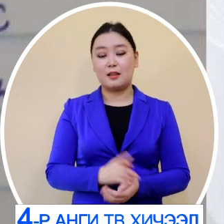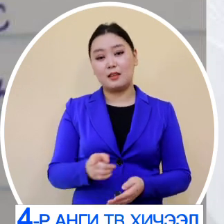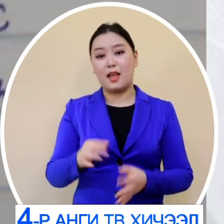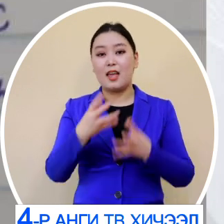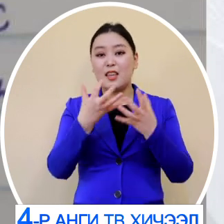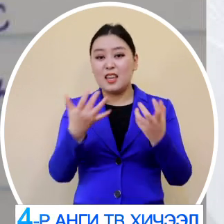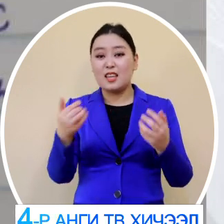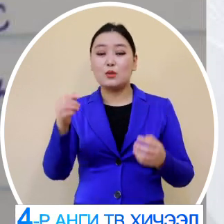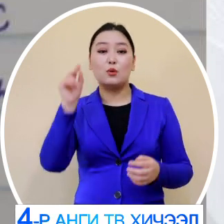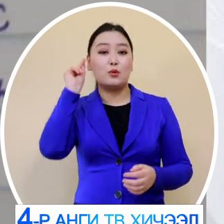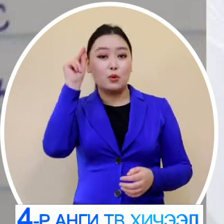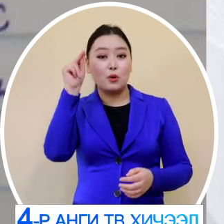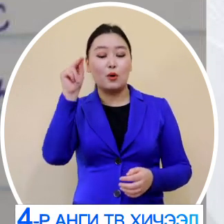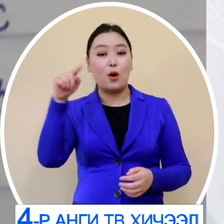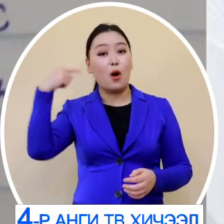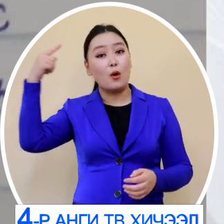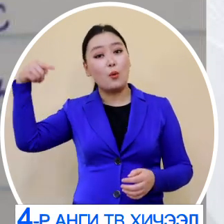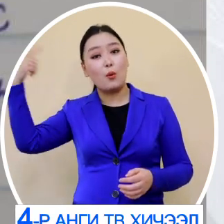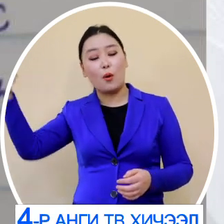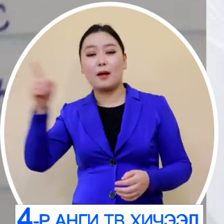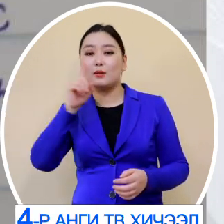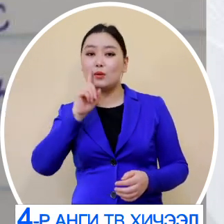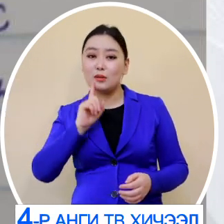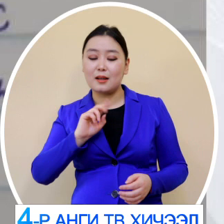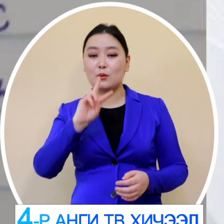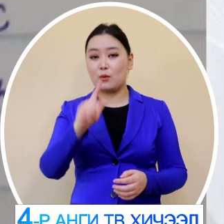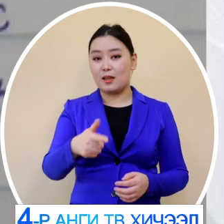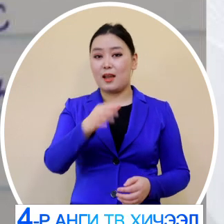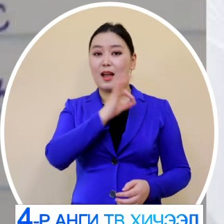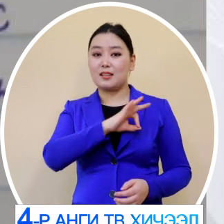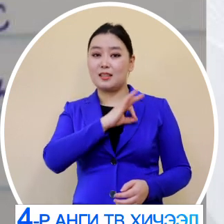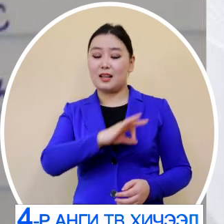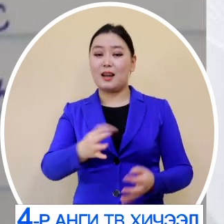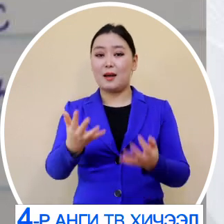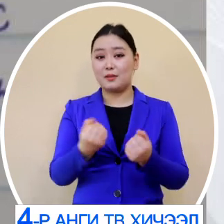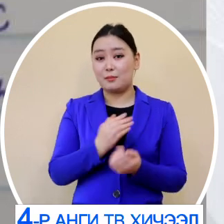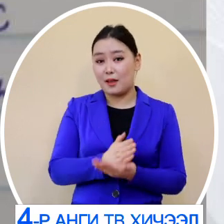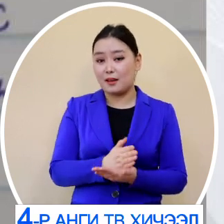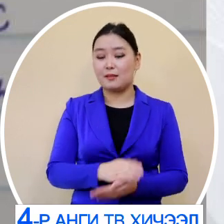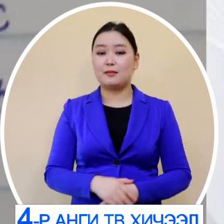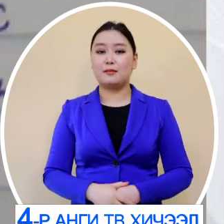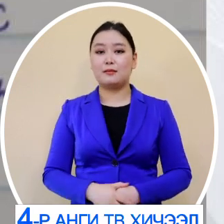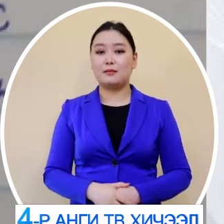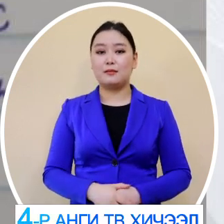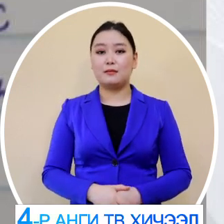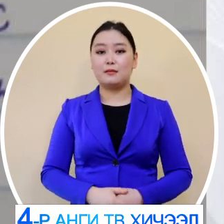сурах, оюун ухаан, дуртай гэсэн үгсийг тулгуур үгсээрээ сонгон авчээ.